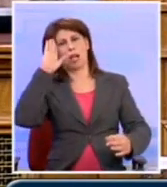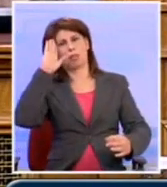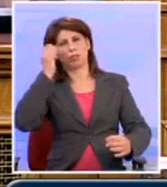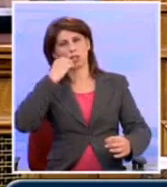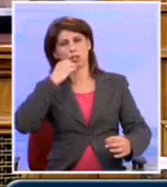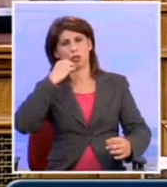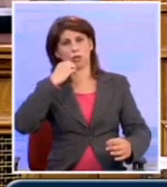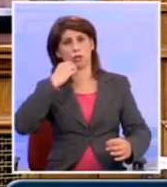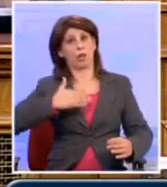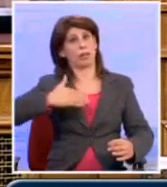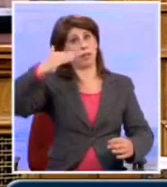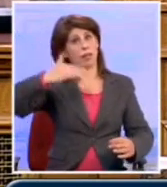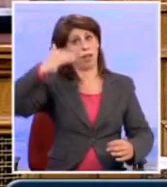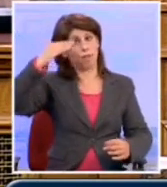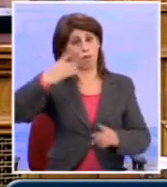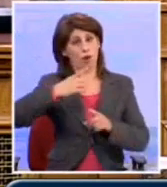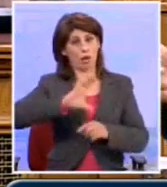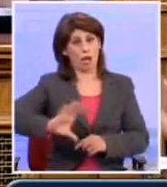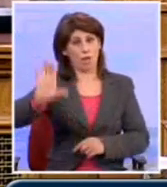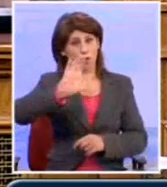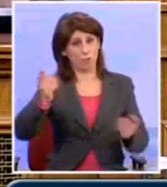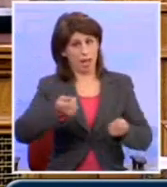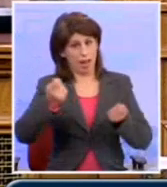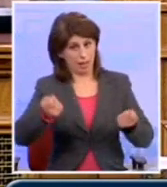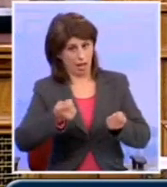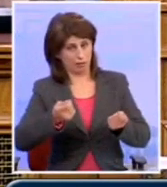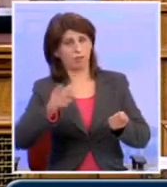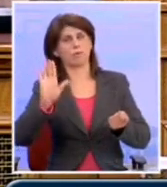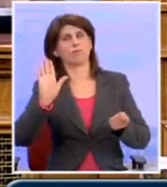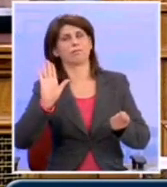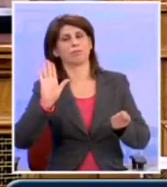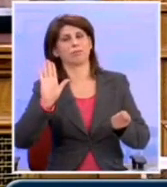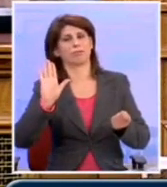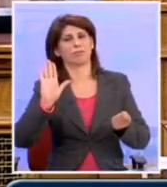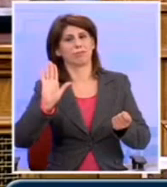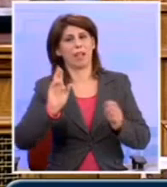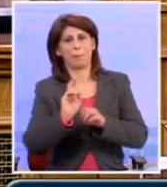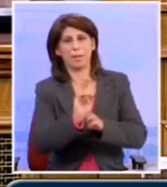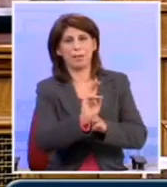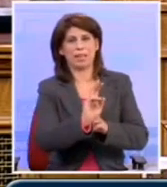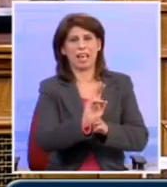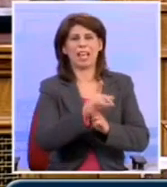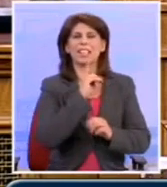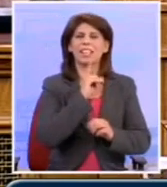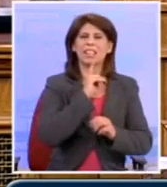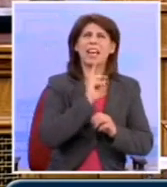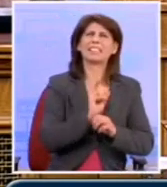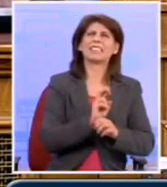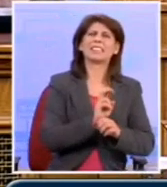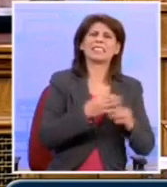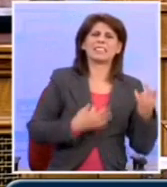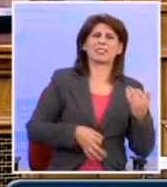όλοι οι λαοί των πλεονασματικών χωρών ήταν όλοι μυρμήγκια. Τα μυρμήγκια και οι τζίτζικες ζουν σε όλες τις